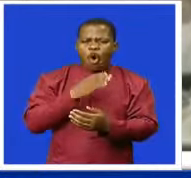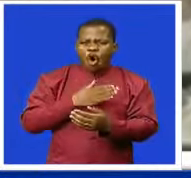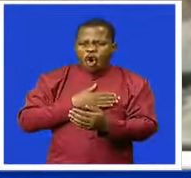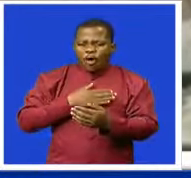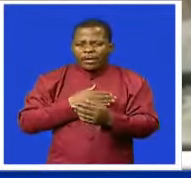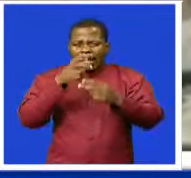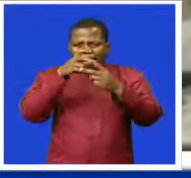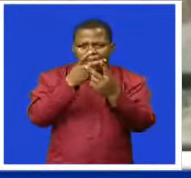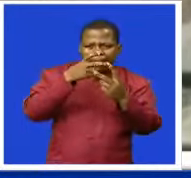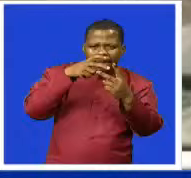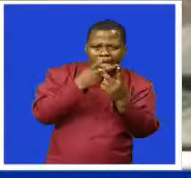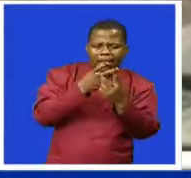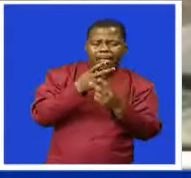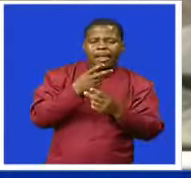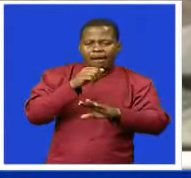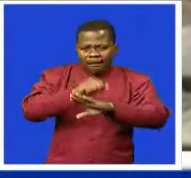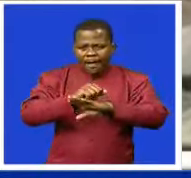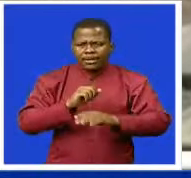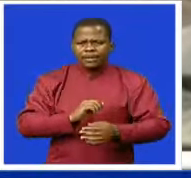sikhona kulungisa la